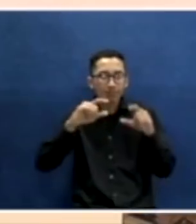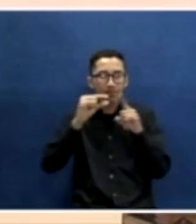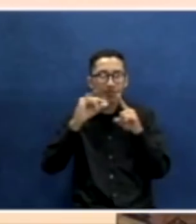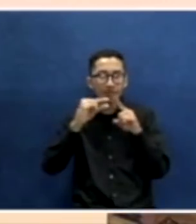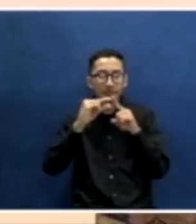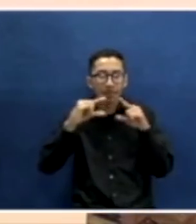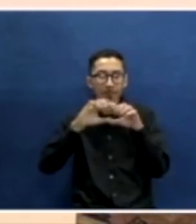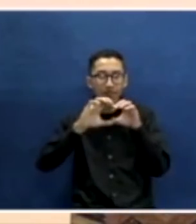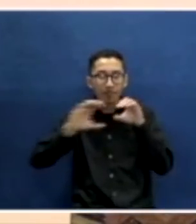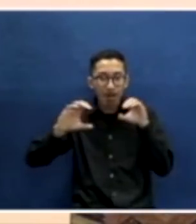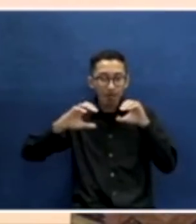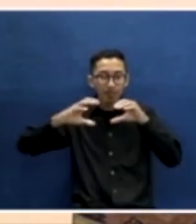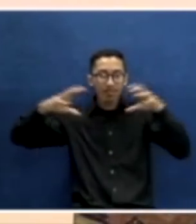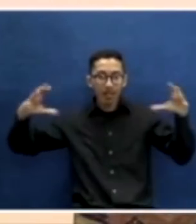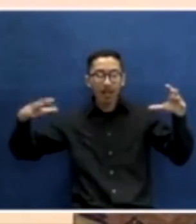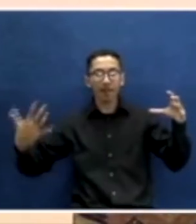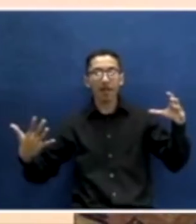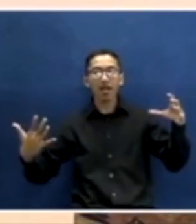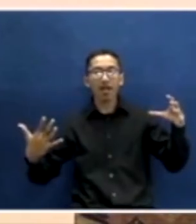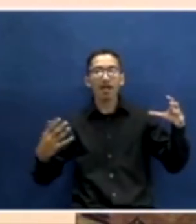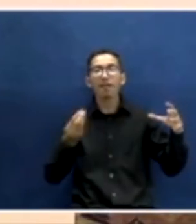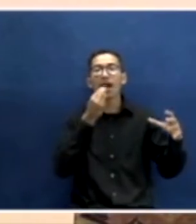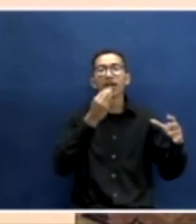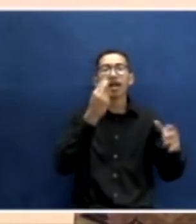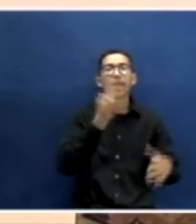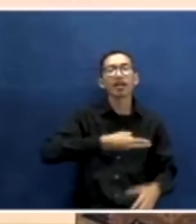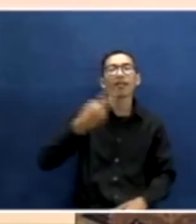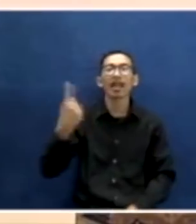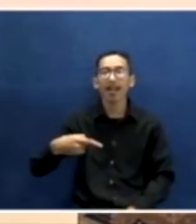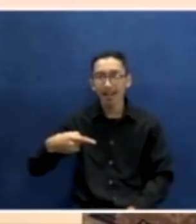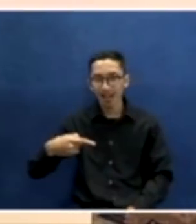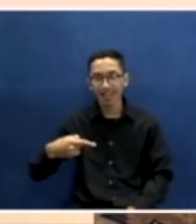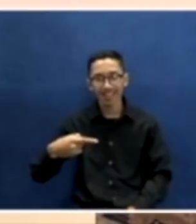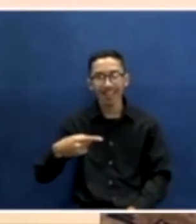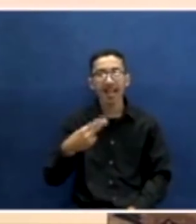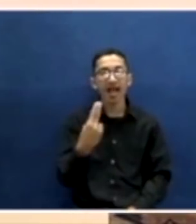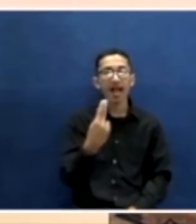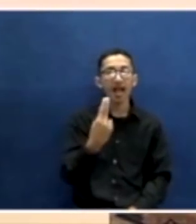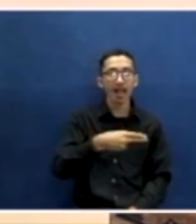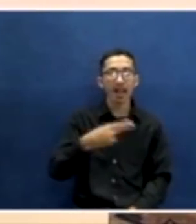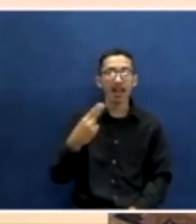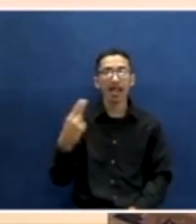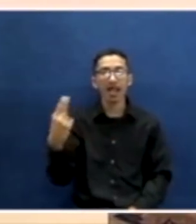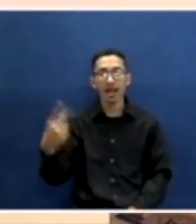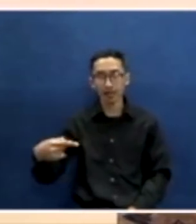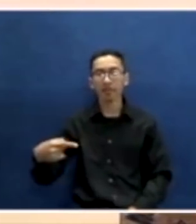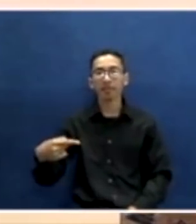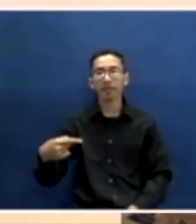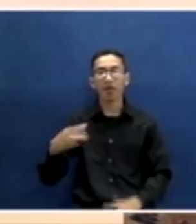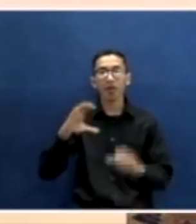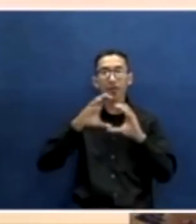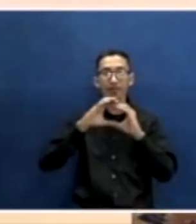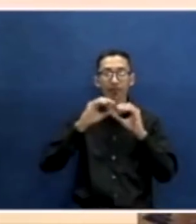pipa yang bernama profesi dan makanan halal Hai karena kalau kemudian kita bisa ibaratkan kalau pipa kita yang